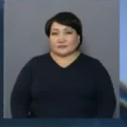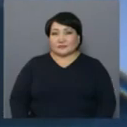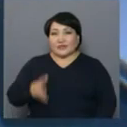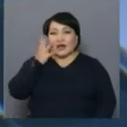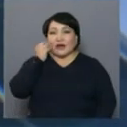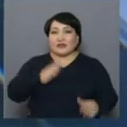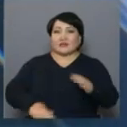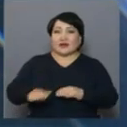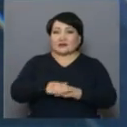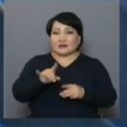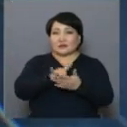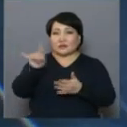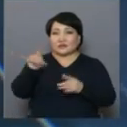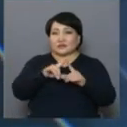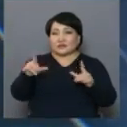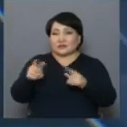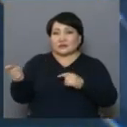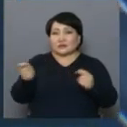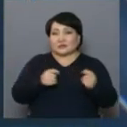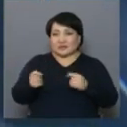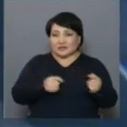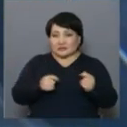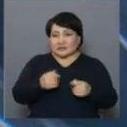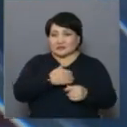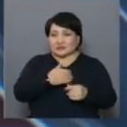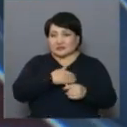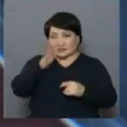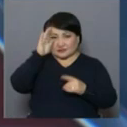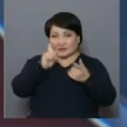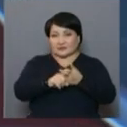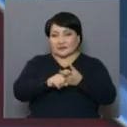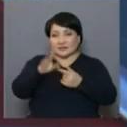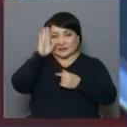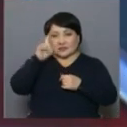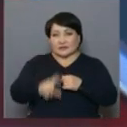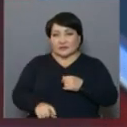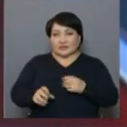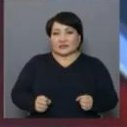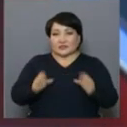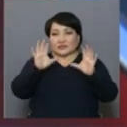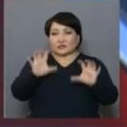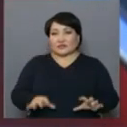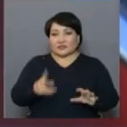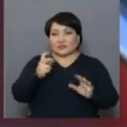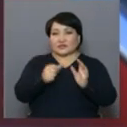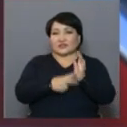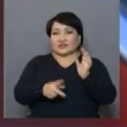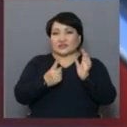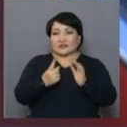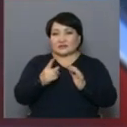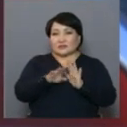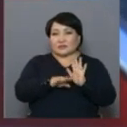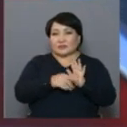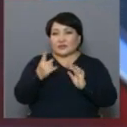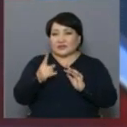Алматы әуежайында сынап тасымалдауға әрекеттенген ер адамға қатысты қылмыстық кодекстің 286 бабының бірінші тармағы,